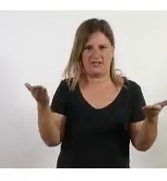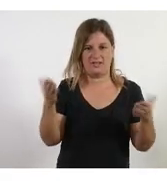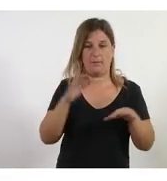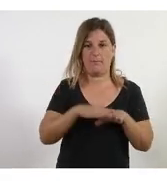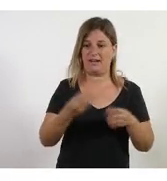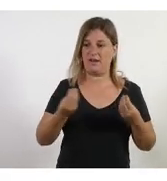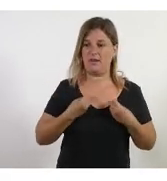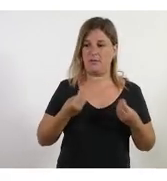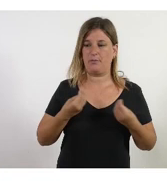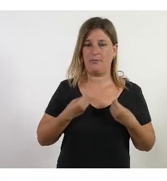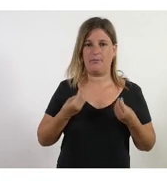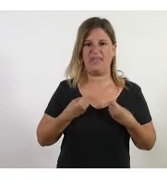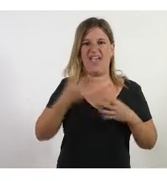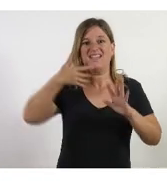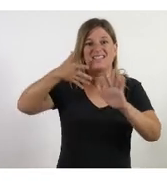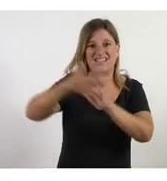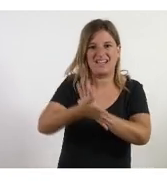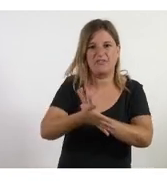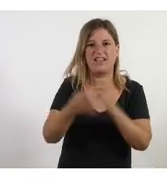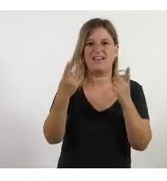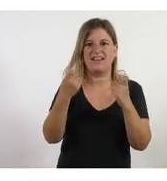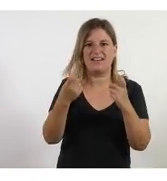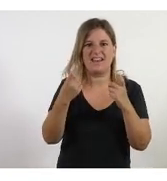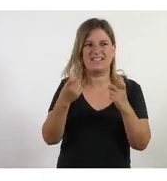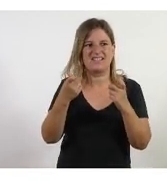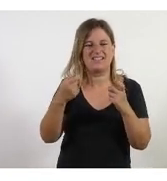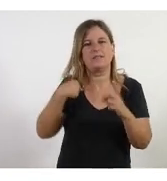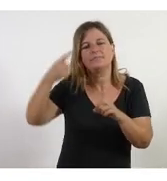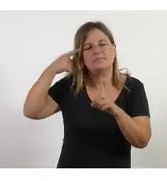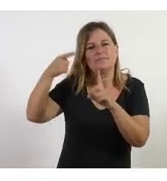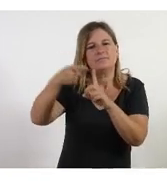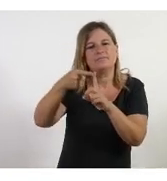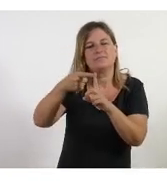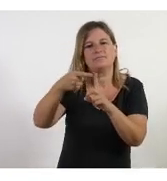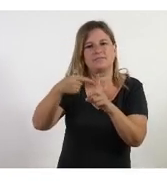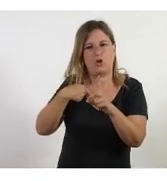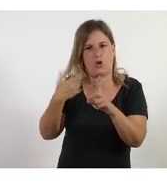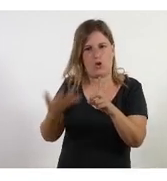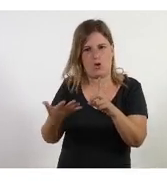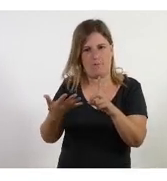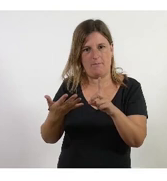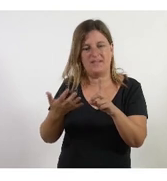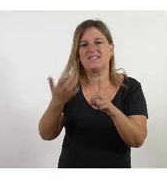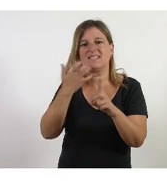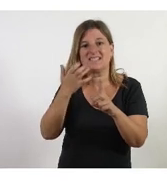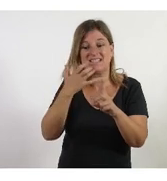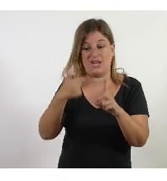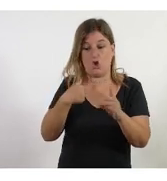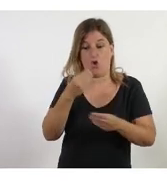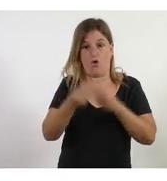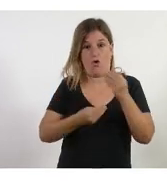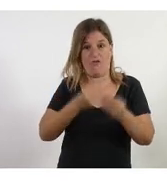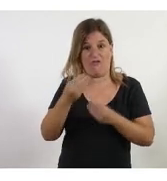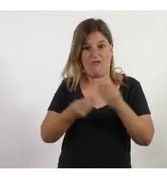una vida significativa necessitem donar-li propòsit a la nostra vida. I la nostra vida té propòsit quan fem el que fem.